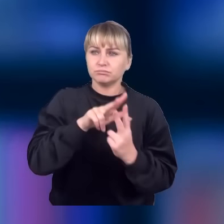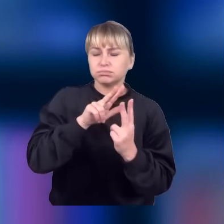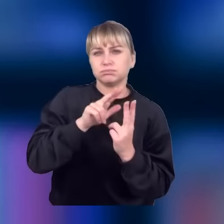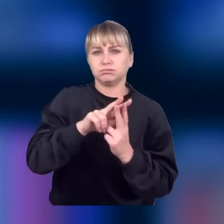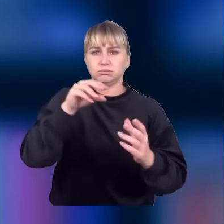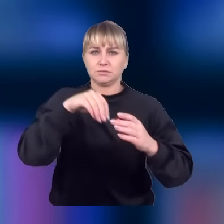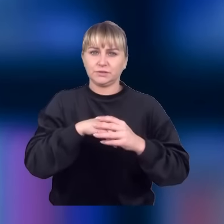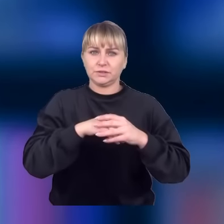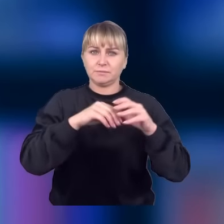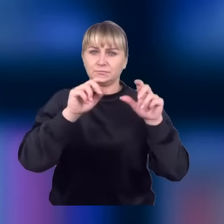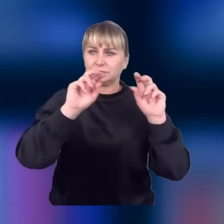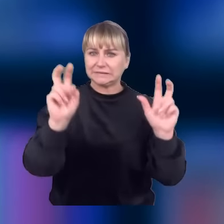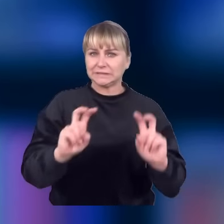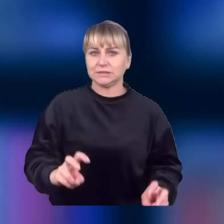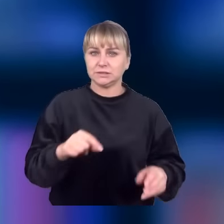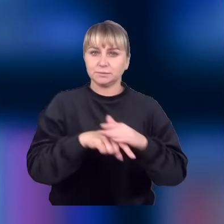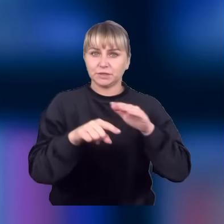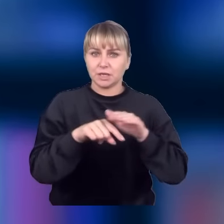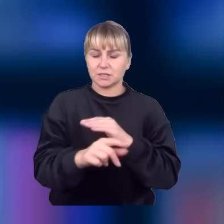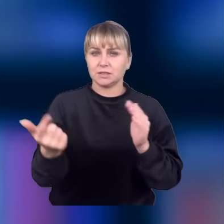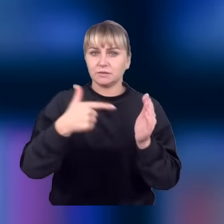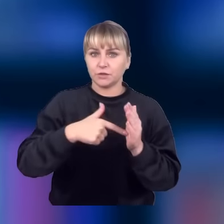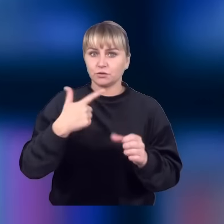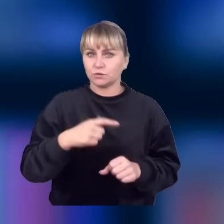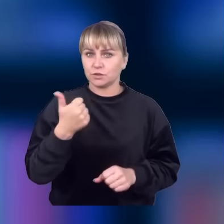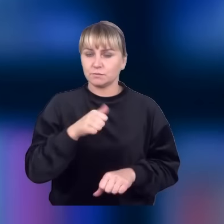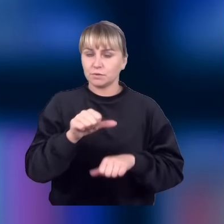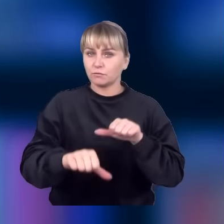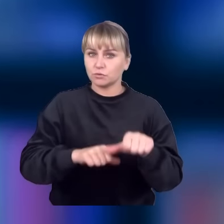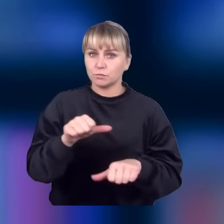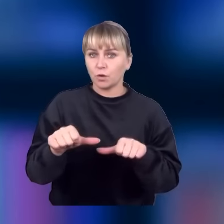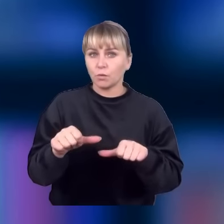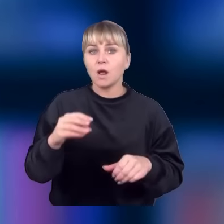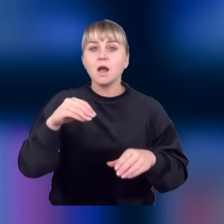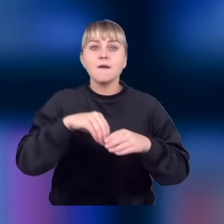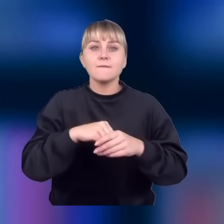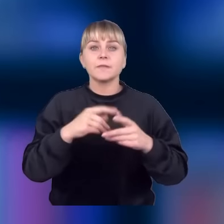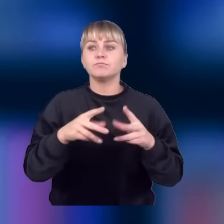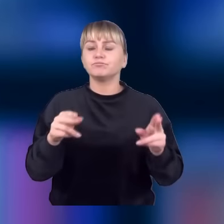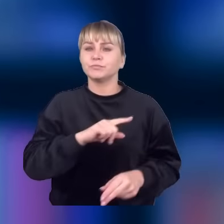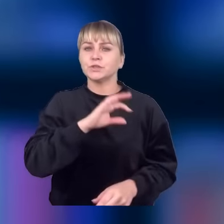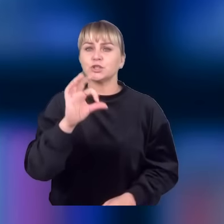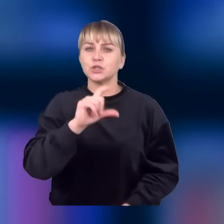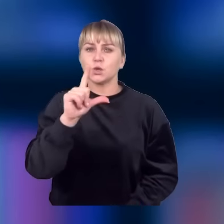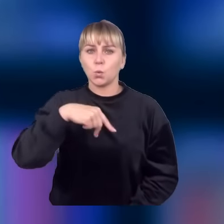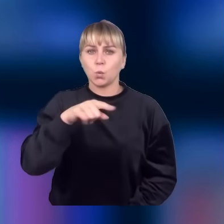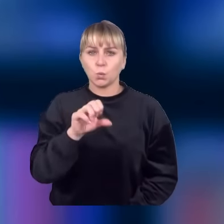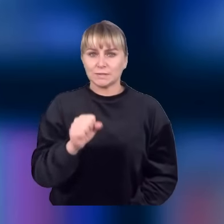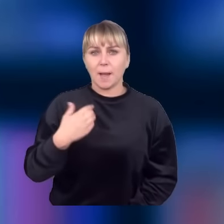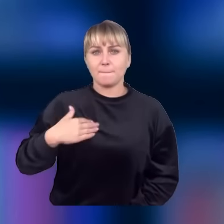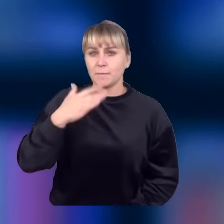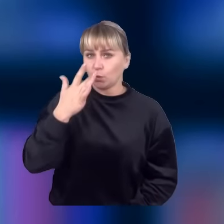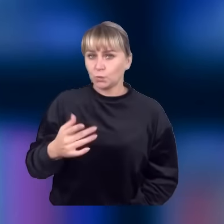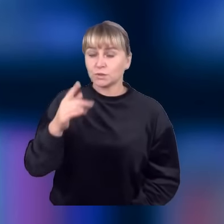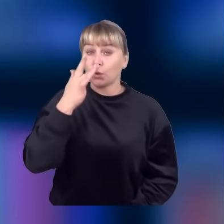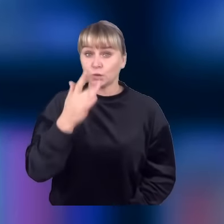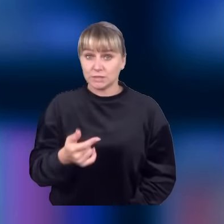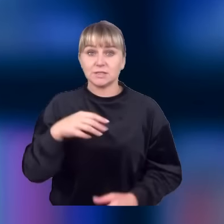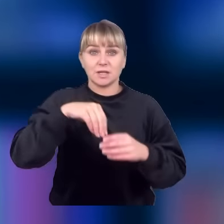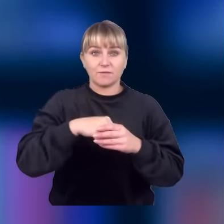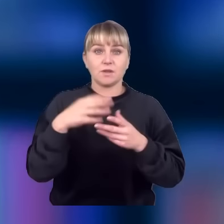kryzysu migracyjnego w 2021 roku. W ramach operacji Śluza białoruskie i rosyjskie służby ściągały